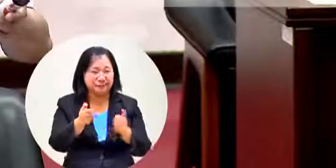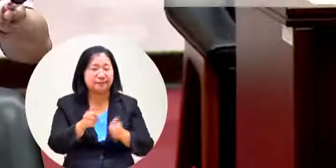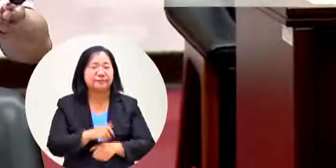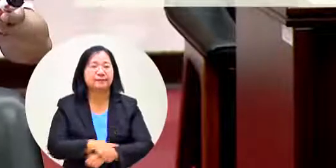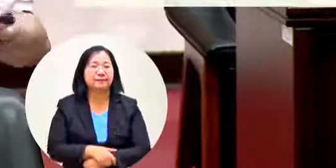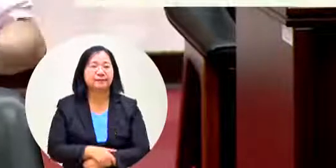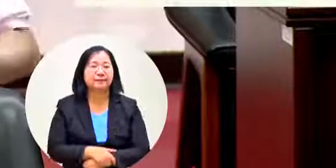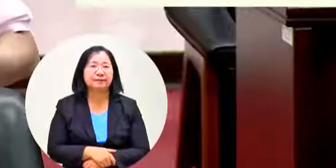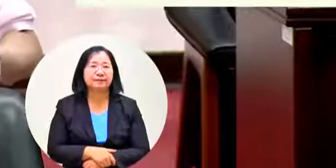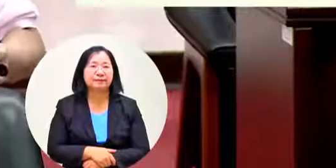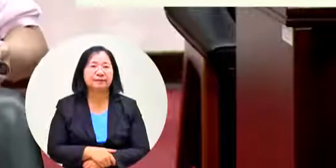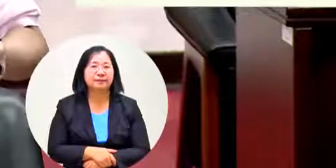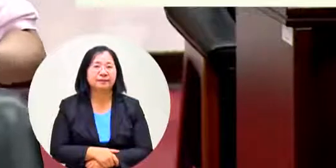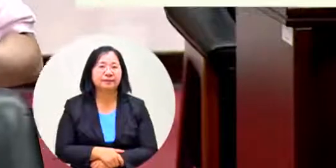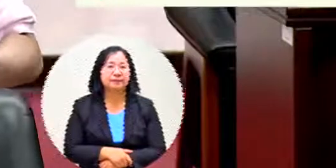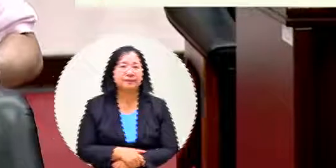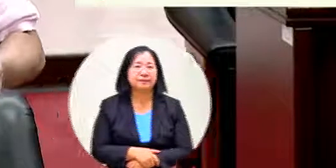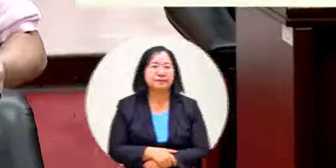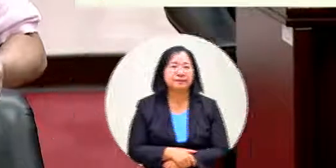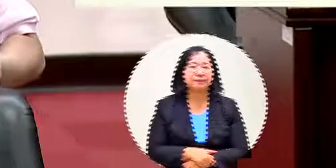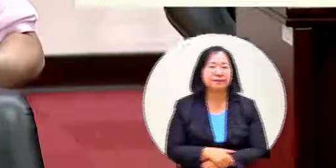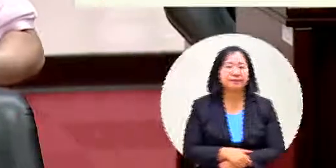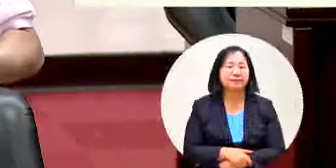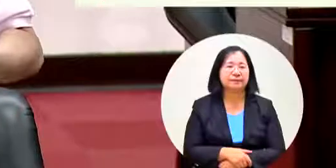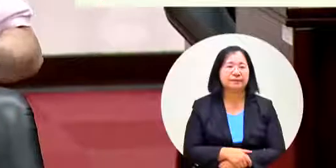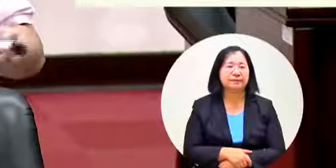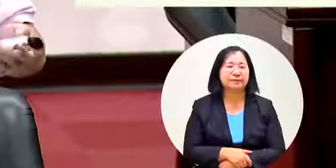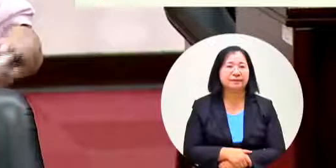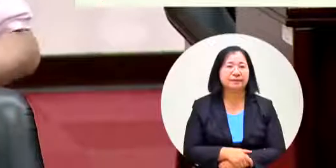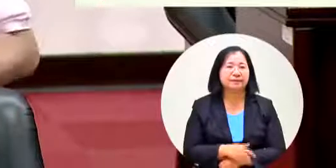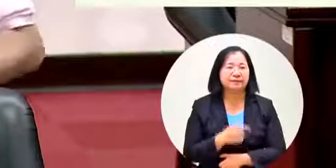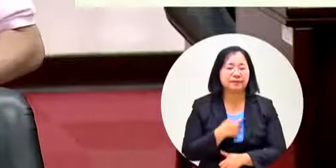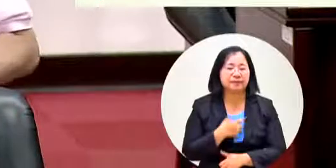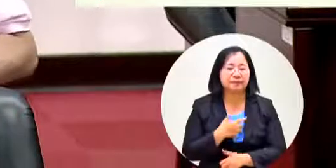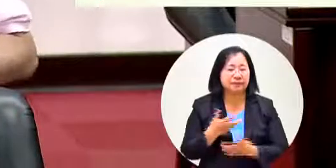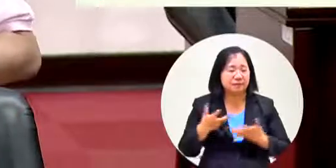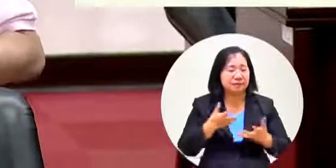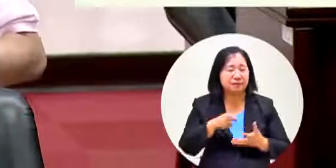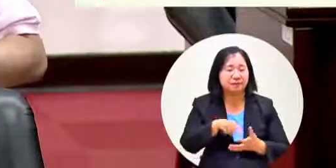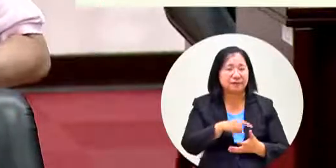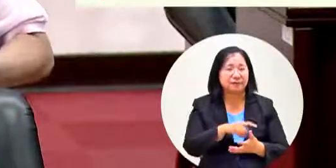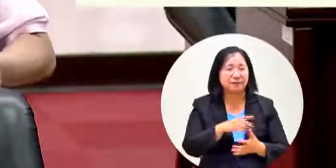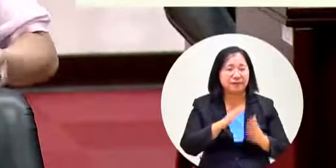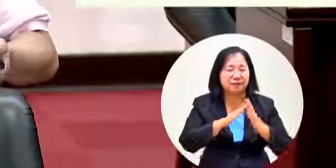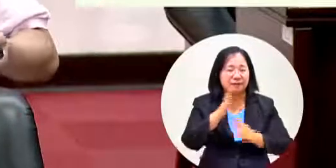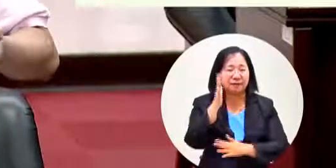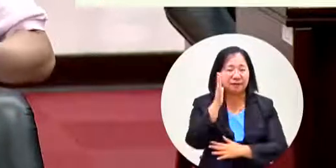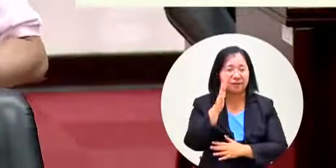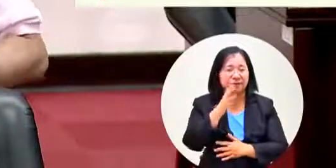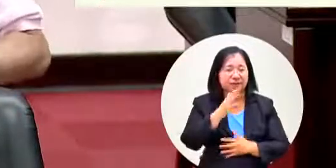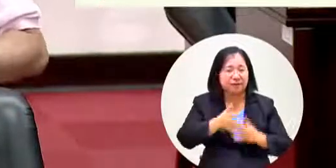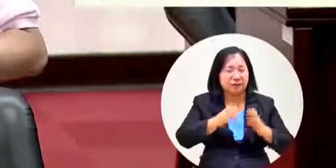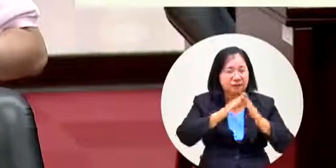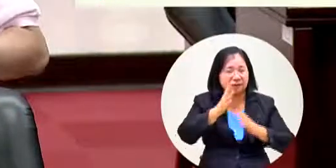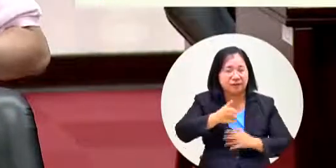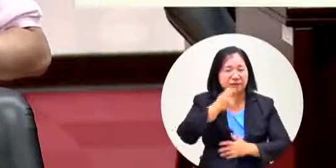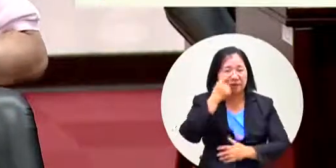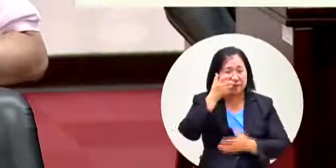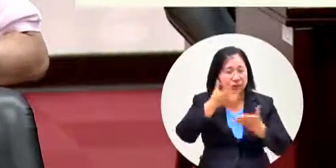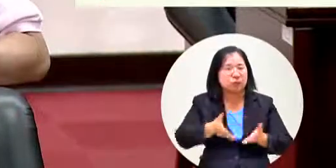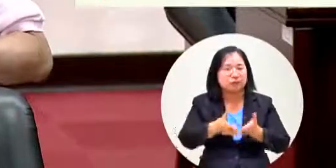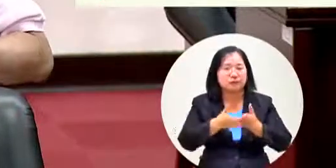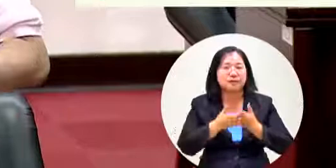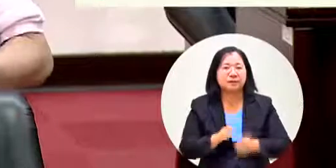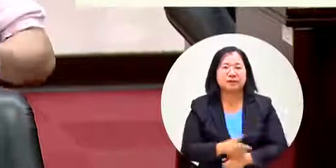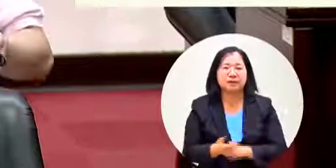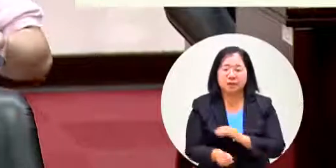谢谢议长，谢谢黄议员哦。这两个案是不是容许我大概下个礼拜找个时间我去看一下？